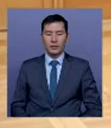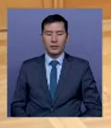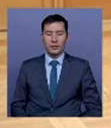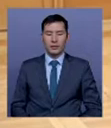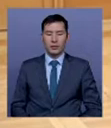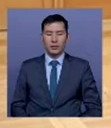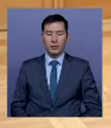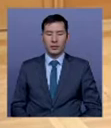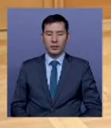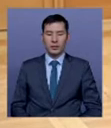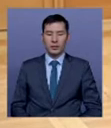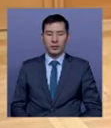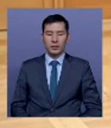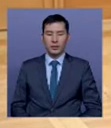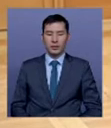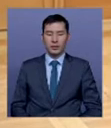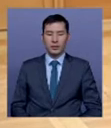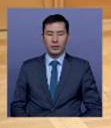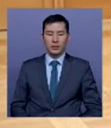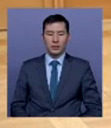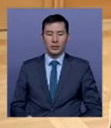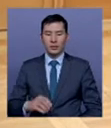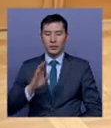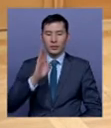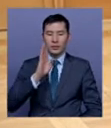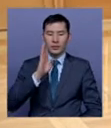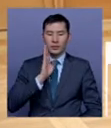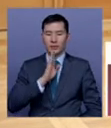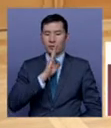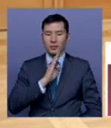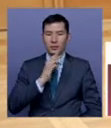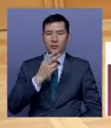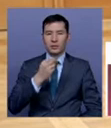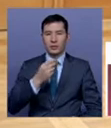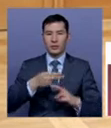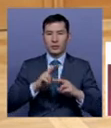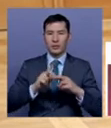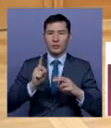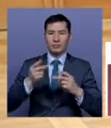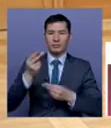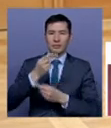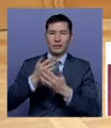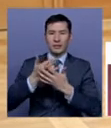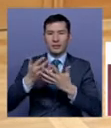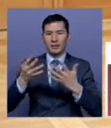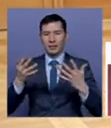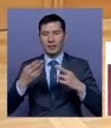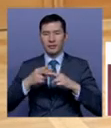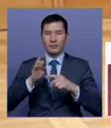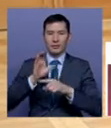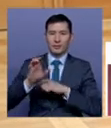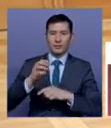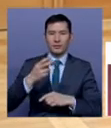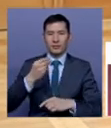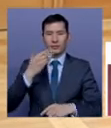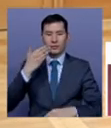Но не секрет, что женщине творчество тяжелее. Әйел адамдарға өнер жолы ауыр екен рас. Себебі нәзік жандылар өнердегі шығармашылық пен